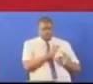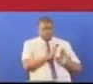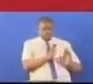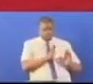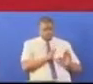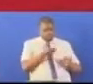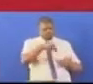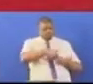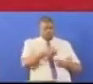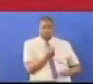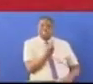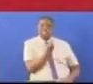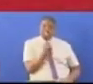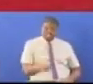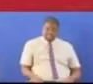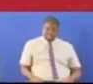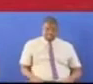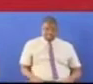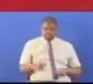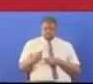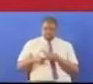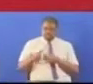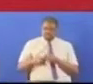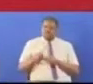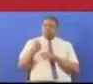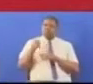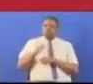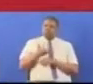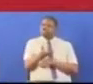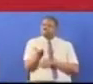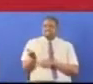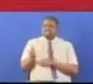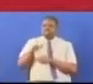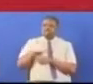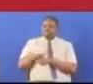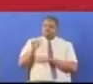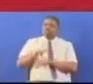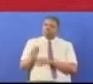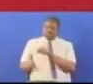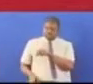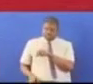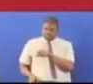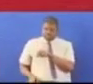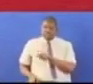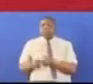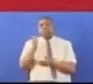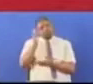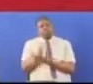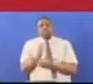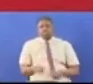peke yake, bali na miradi inagusa miradi mingine kama hiyo, na hiyo ndio ukweli,